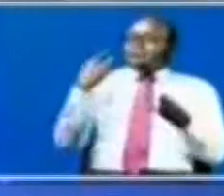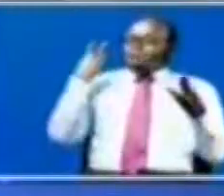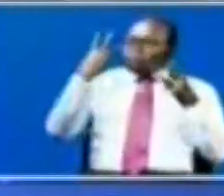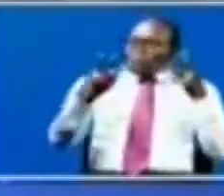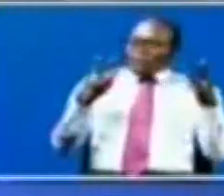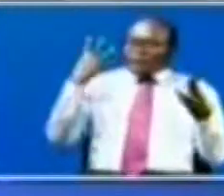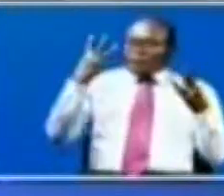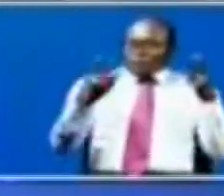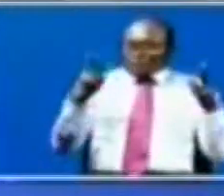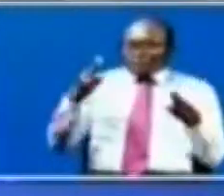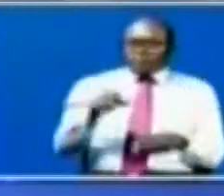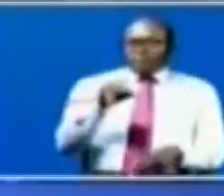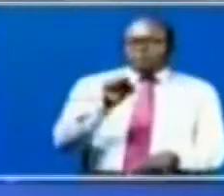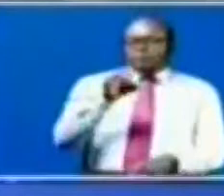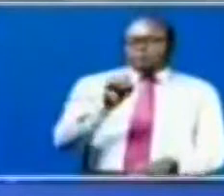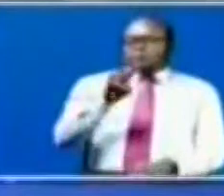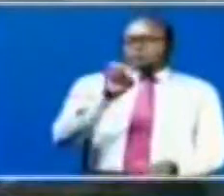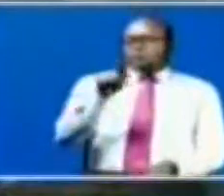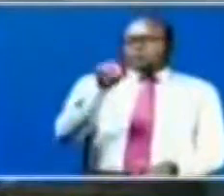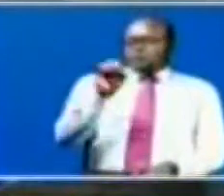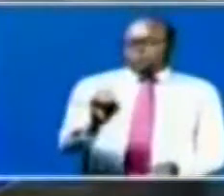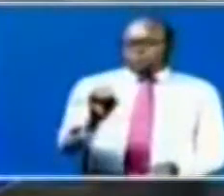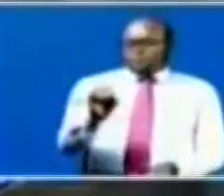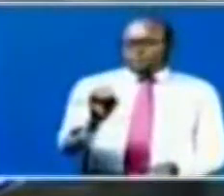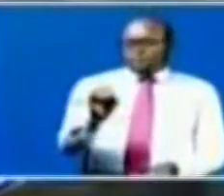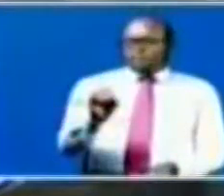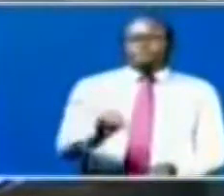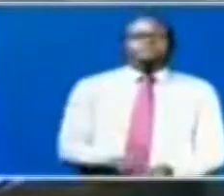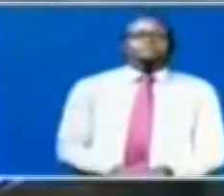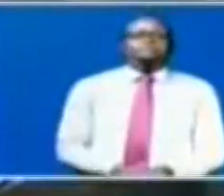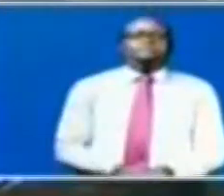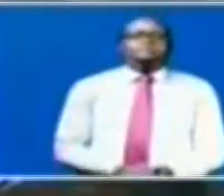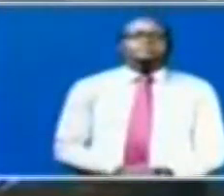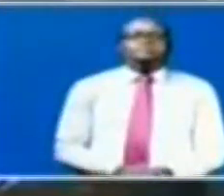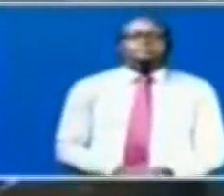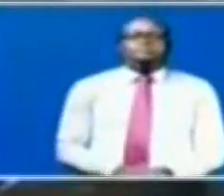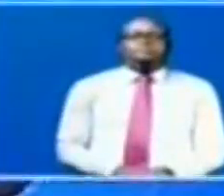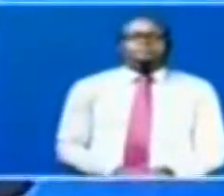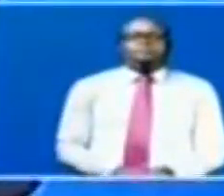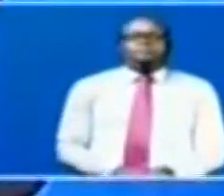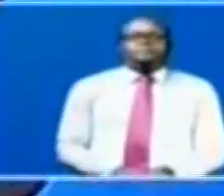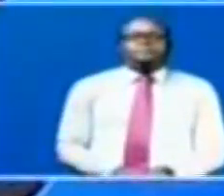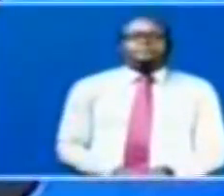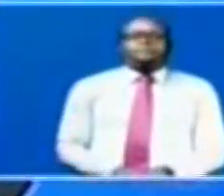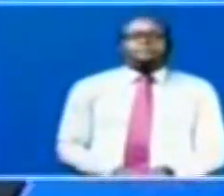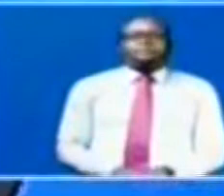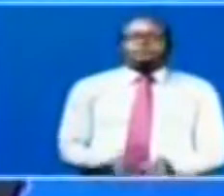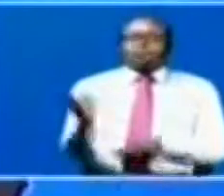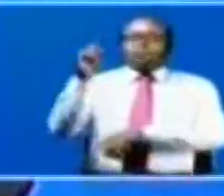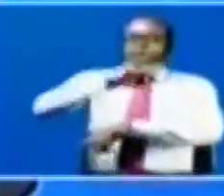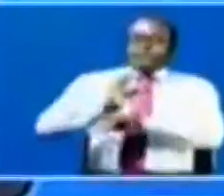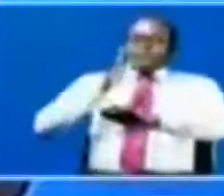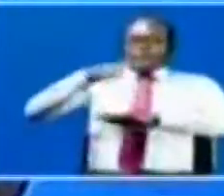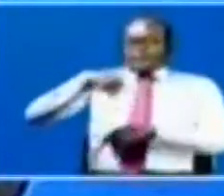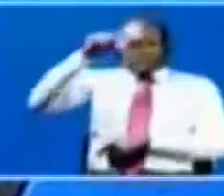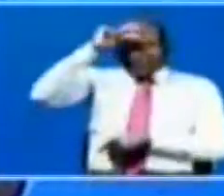eneo hili la Soweto. Francis Mtalaki, KTN News, Mombasa. Siku moja baada ya